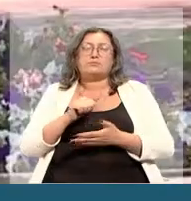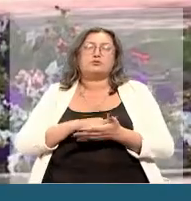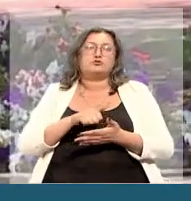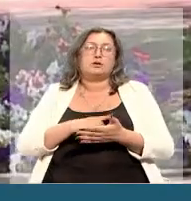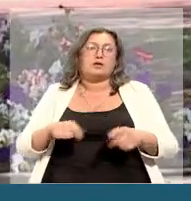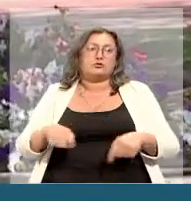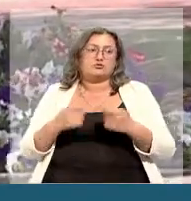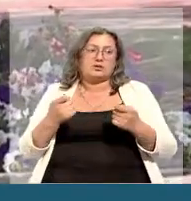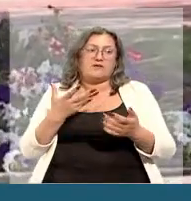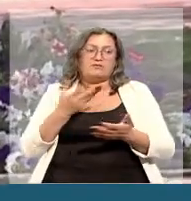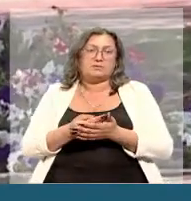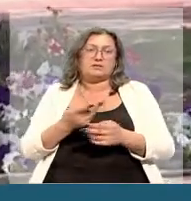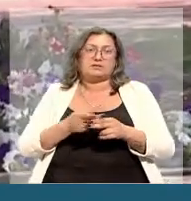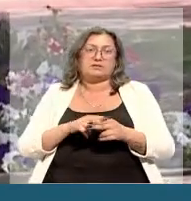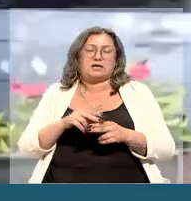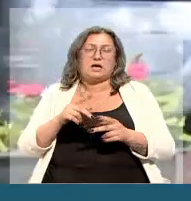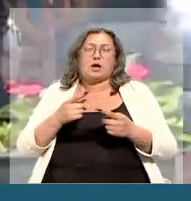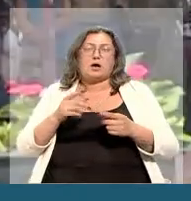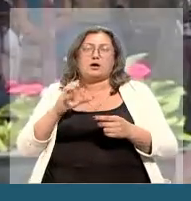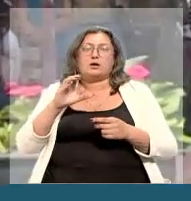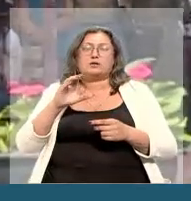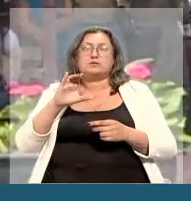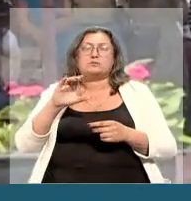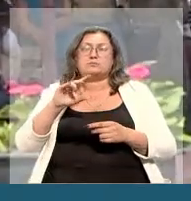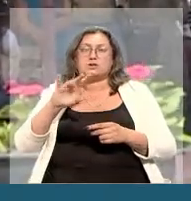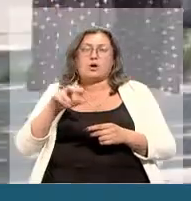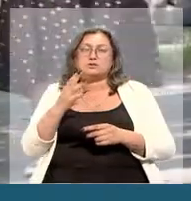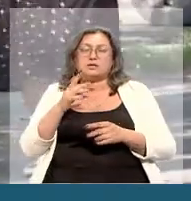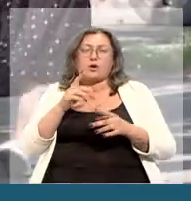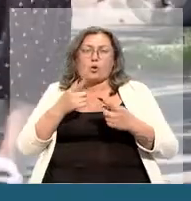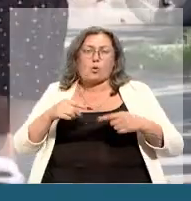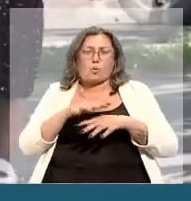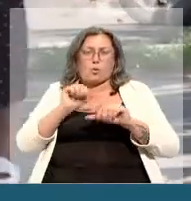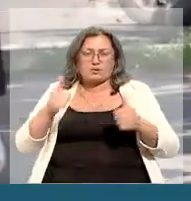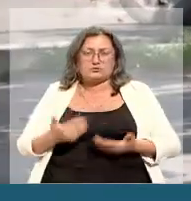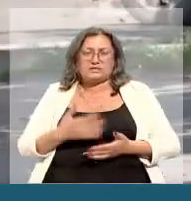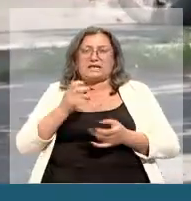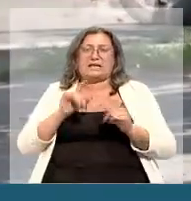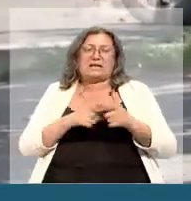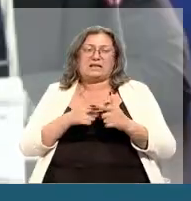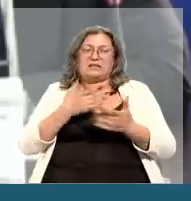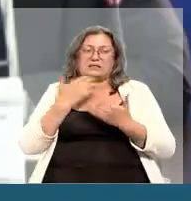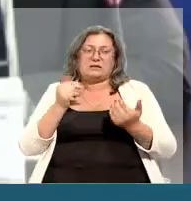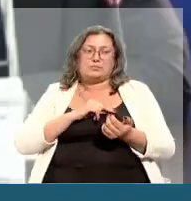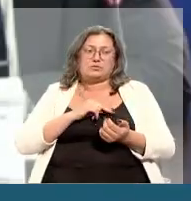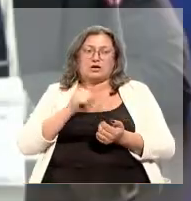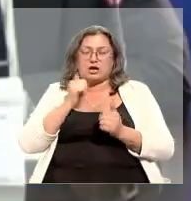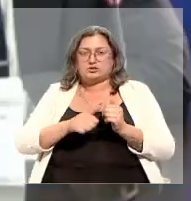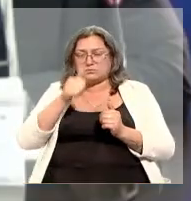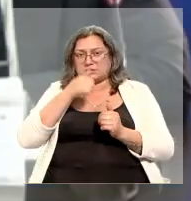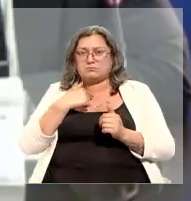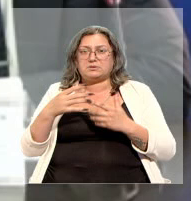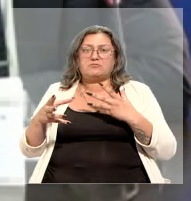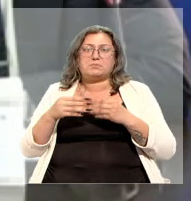причинами нарушений выплат являются асоциальный образ жизни и отсутствие постоянного места работы. Ежемесячно мы